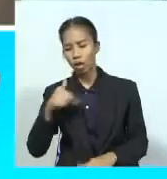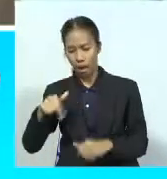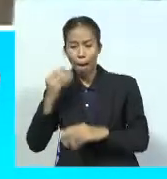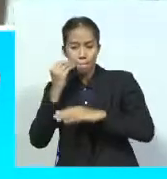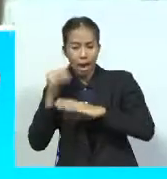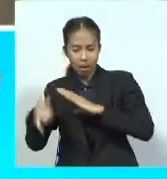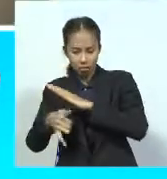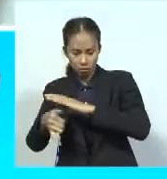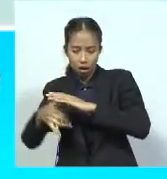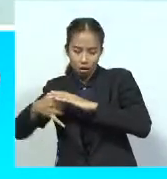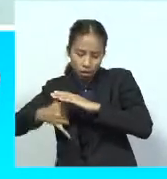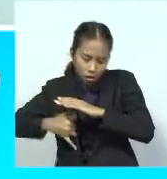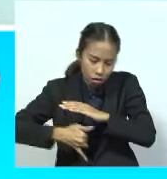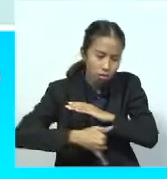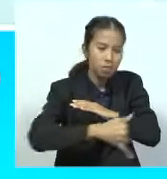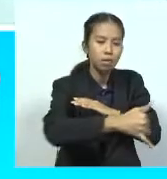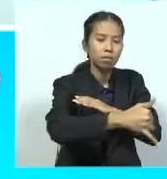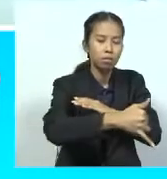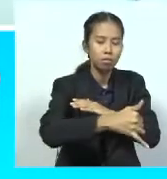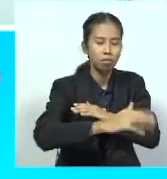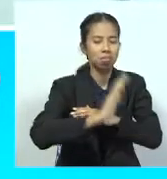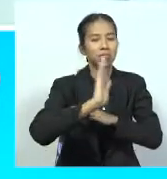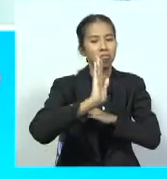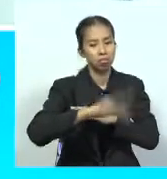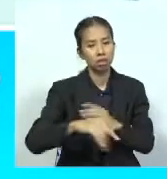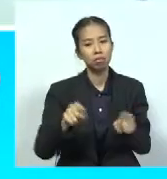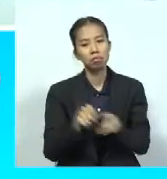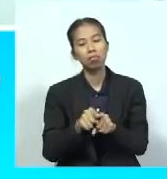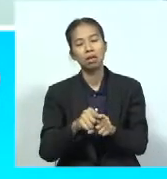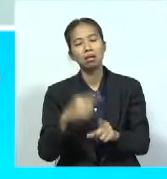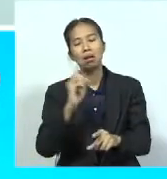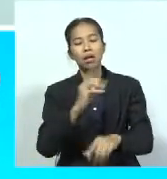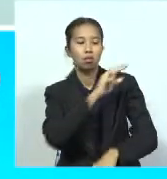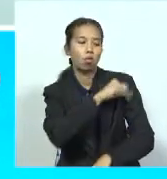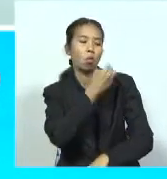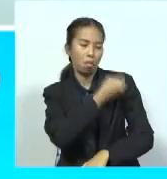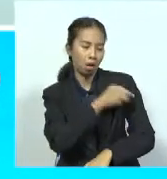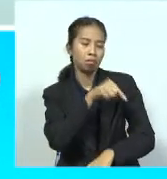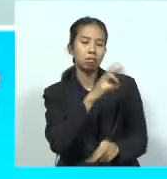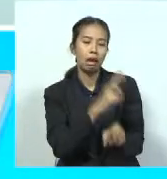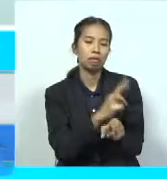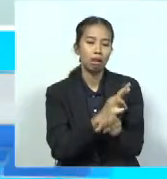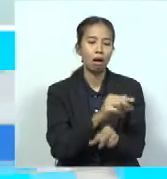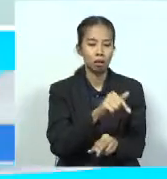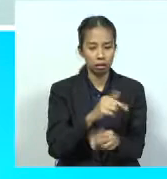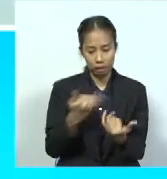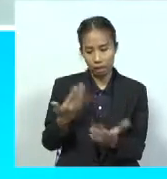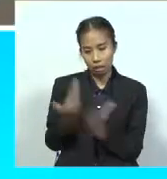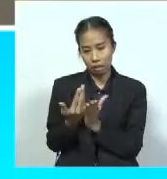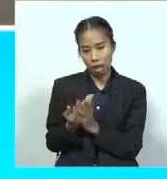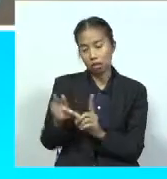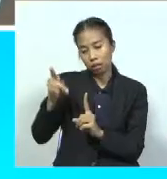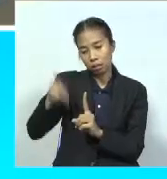ปังหรือว่าโอกาสที่จะออกจากบ้านไปทำอะไรเนี่ยเราเชื่อว่าส่วนหนึ่งคือออกไปโรงพยาบาลไปรักษาตัวนะครับอันนี้ก็จะให้ 1,000 บาทครั้งเดียวนะ